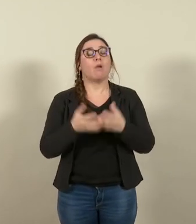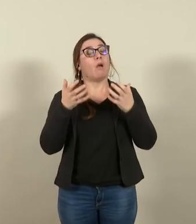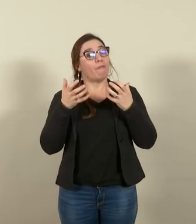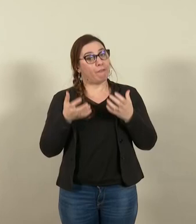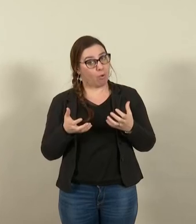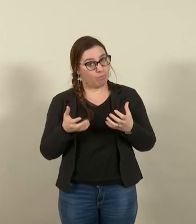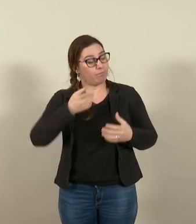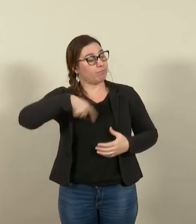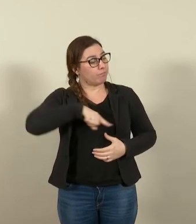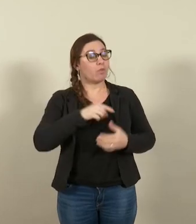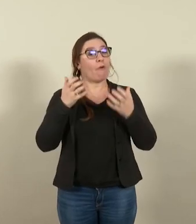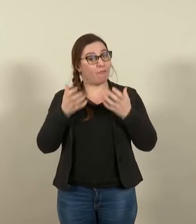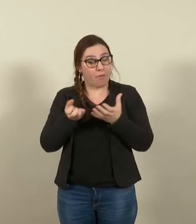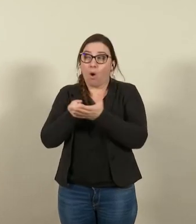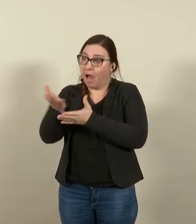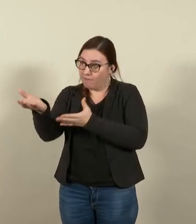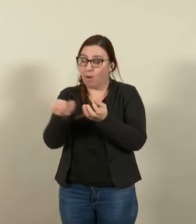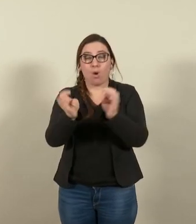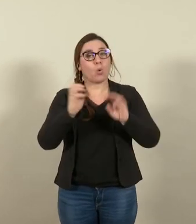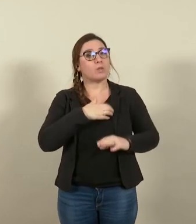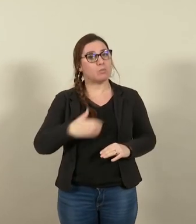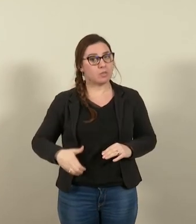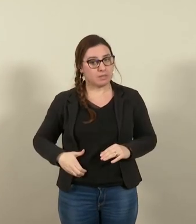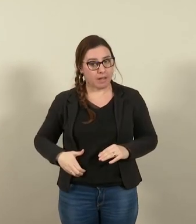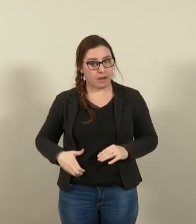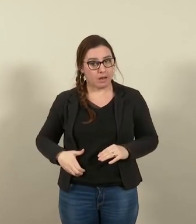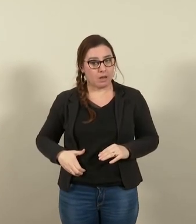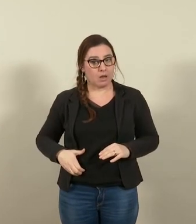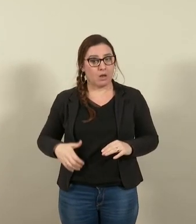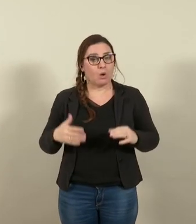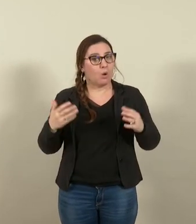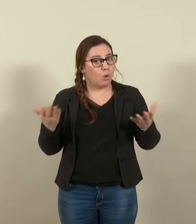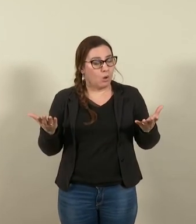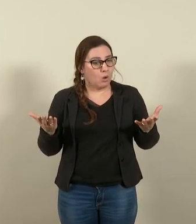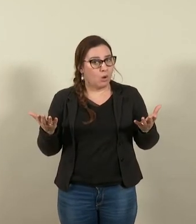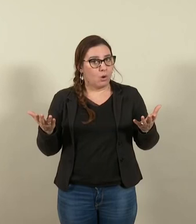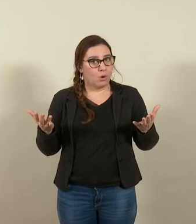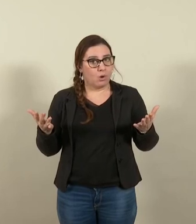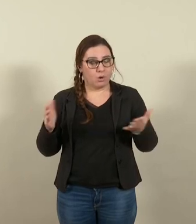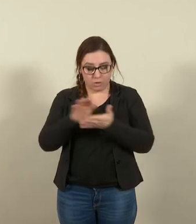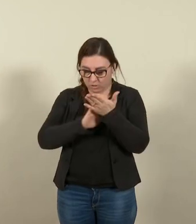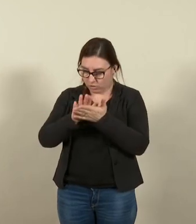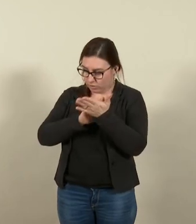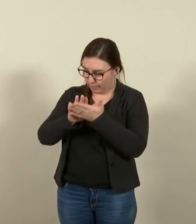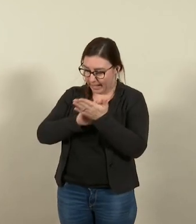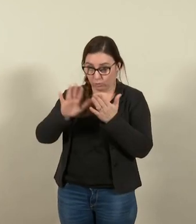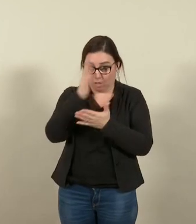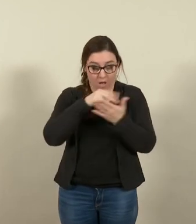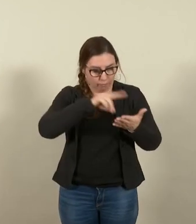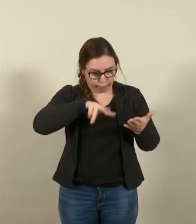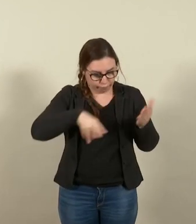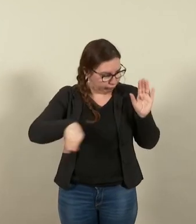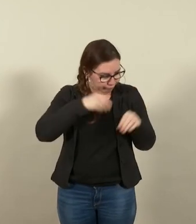et nous souhaitons vous informer que le conseil municipal donc euh excusez-moi je me perd dans mes